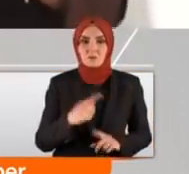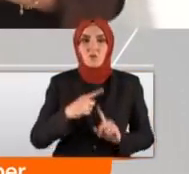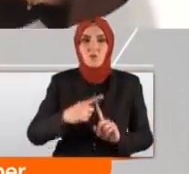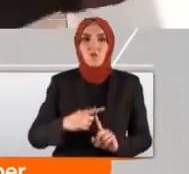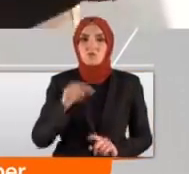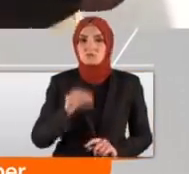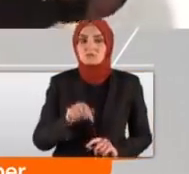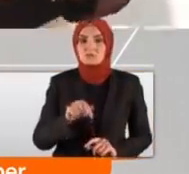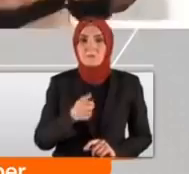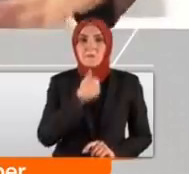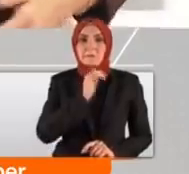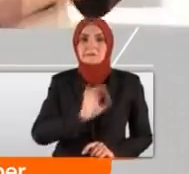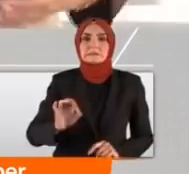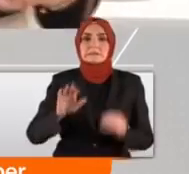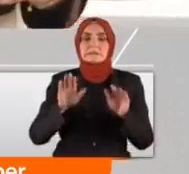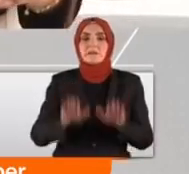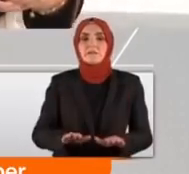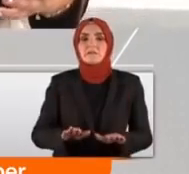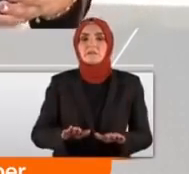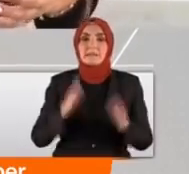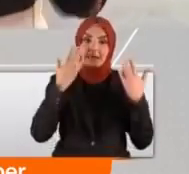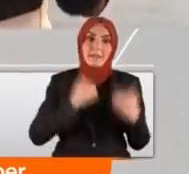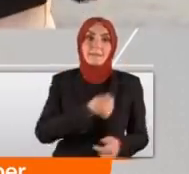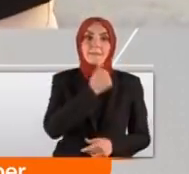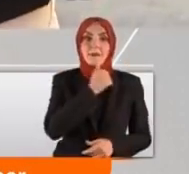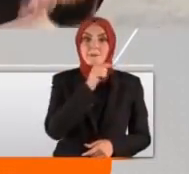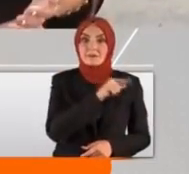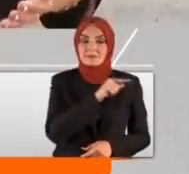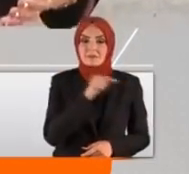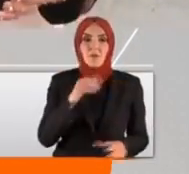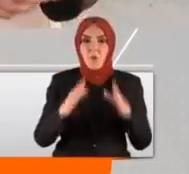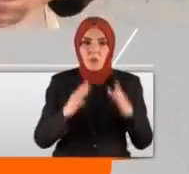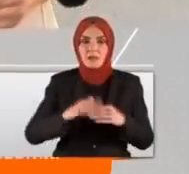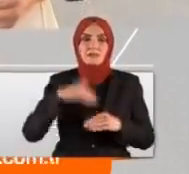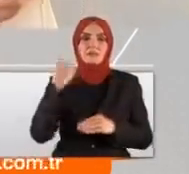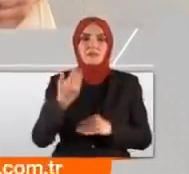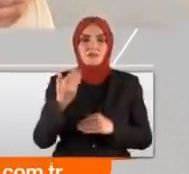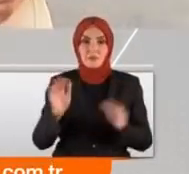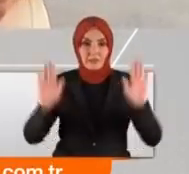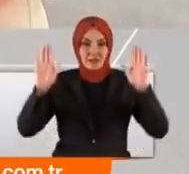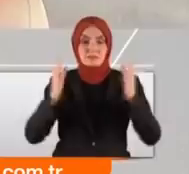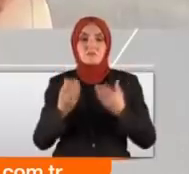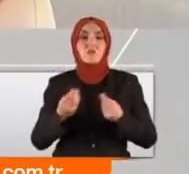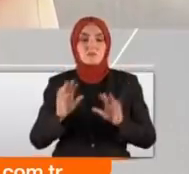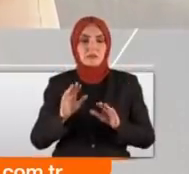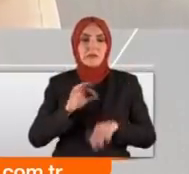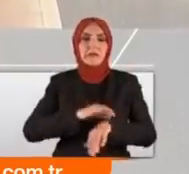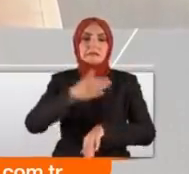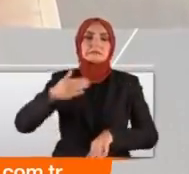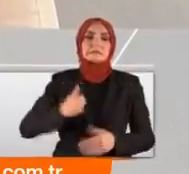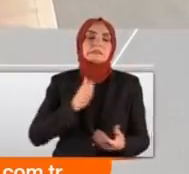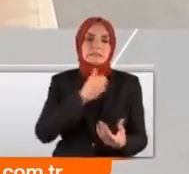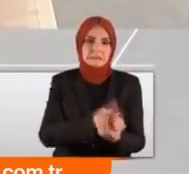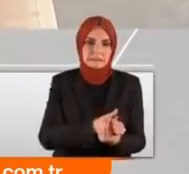ardından polise teslim olmak yerine hastaneye gitti. Ayağından yaralıydı ve hastane polisine cinayeti